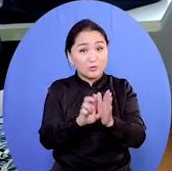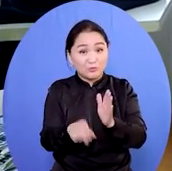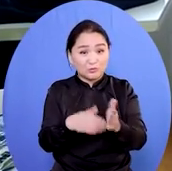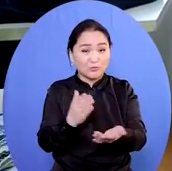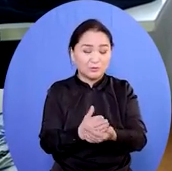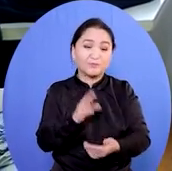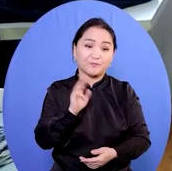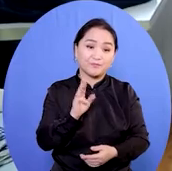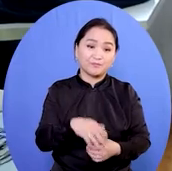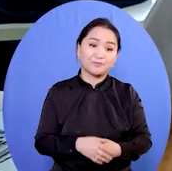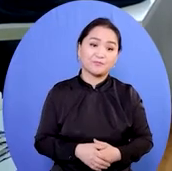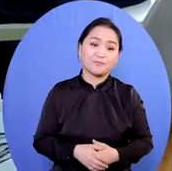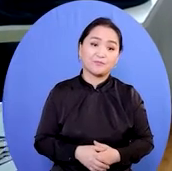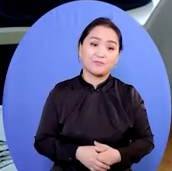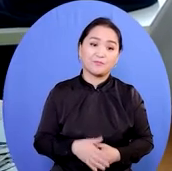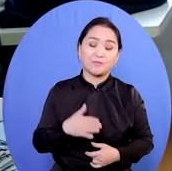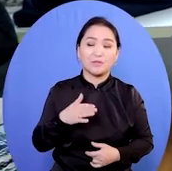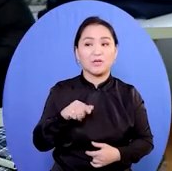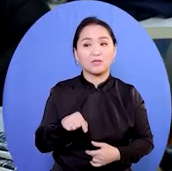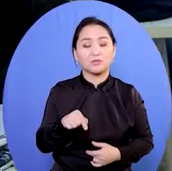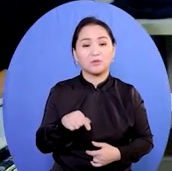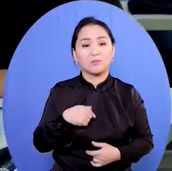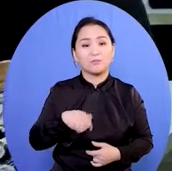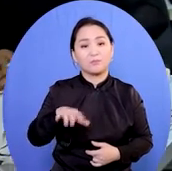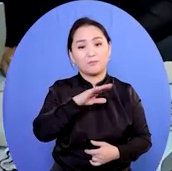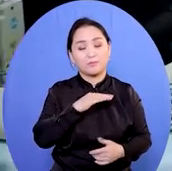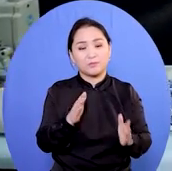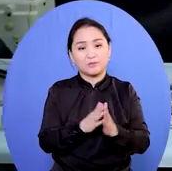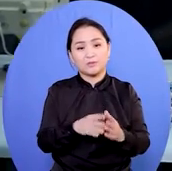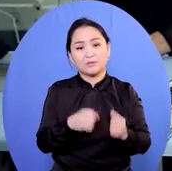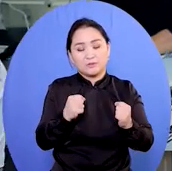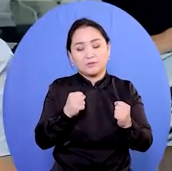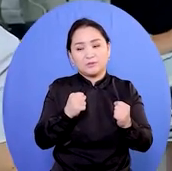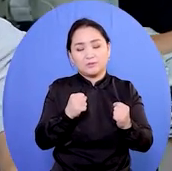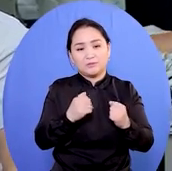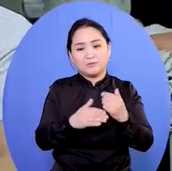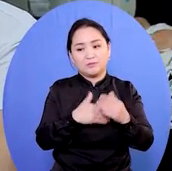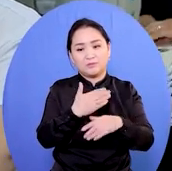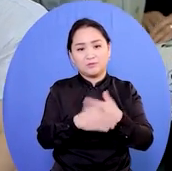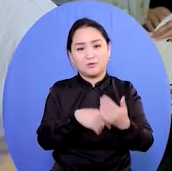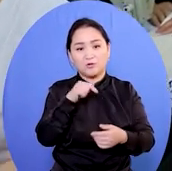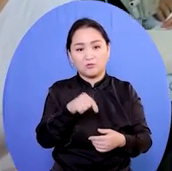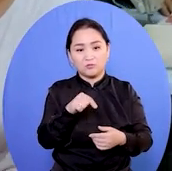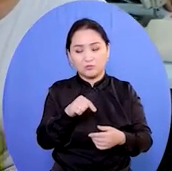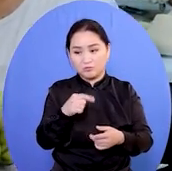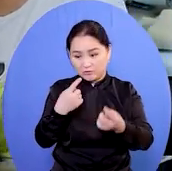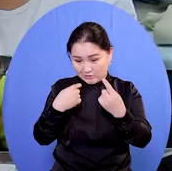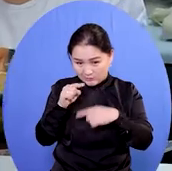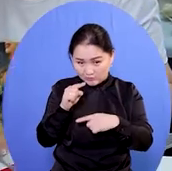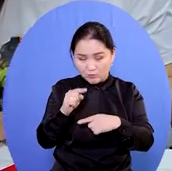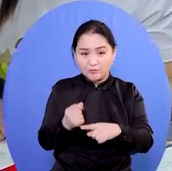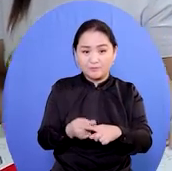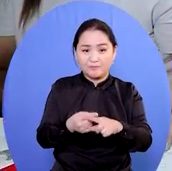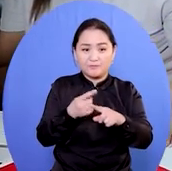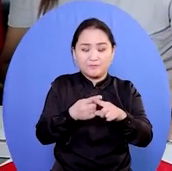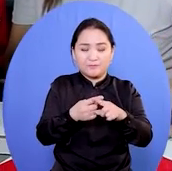байх. Бас тийм шүү. Мэдээж бол энэ болохоор бас бидний нөгөө уугуун ингээд хичээж төлөвлөд одоо өнөөдөрхөө олж байгаагаас хөрөнгөлдөөд